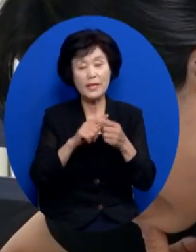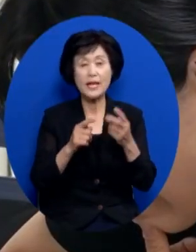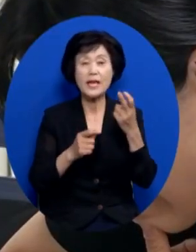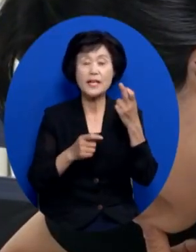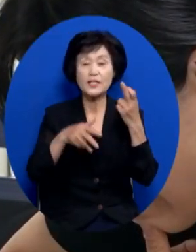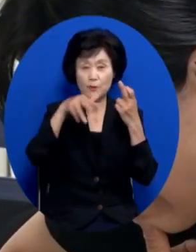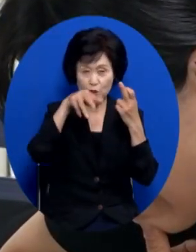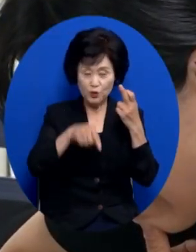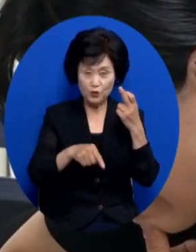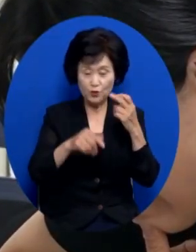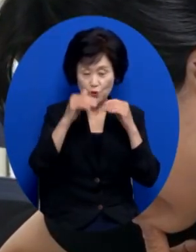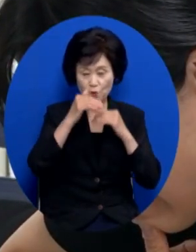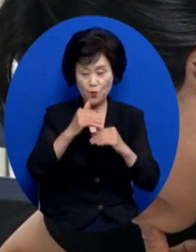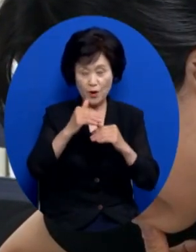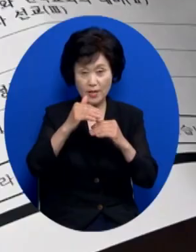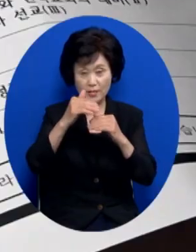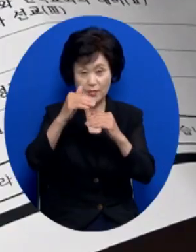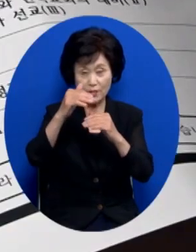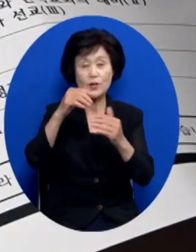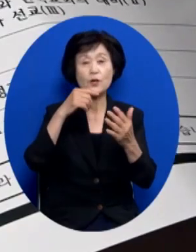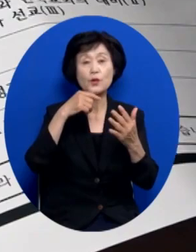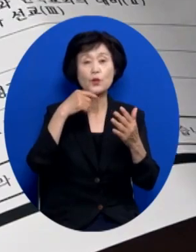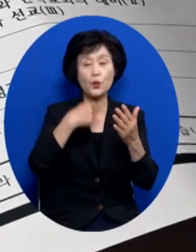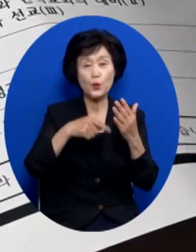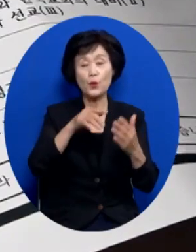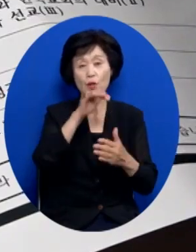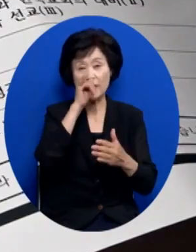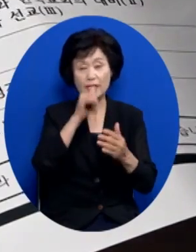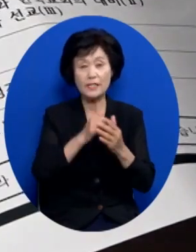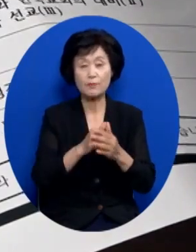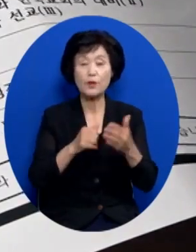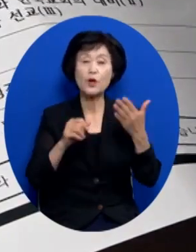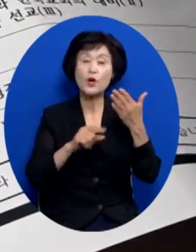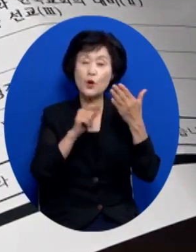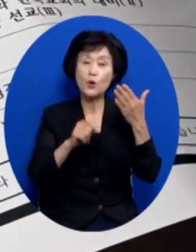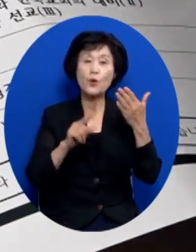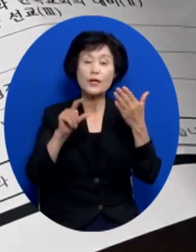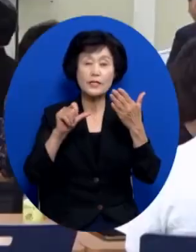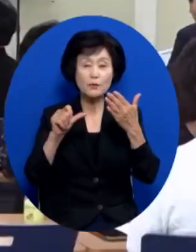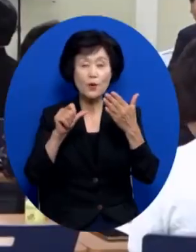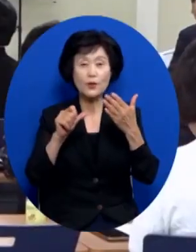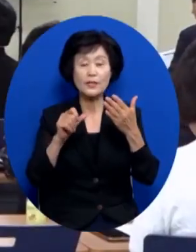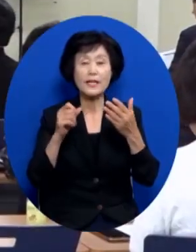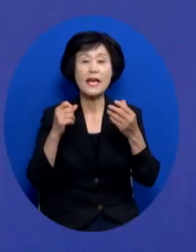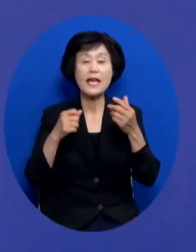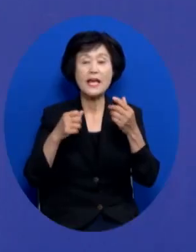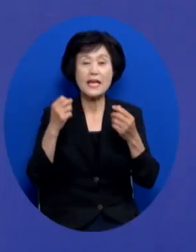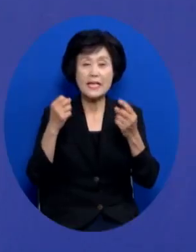걸쳐 교육하고 있으며 가을 학기 개강 예배는 오는 9월 15일에 열릴 예정입니다.